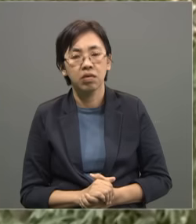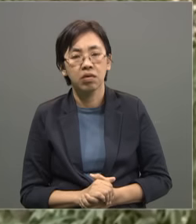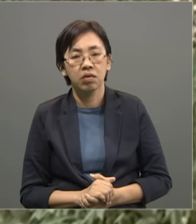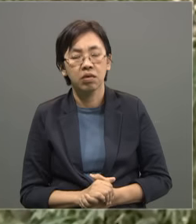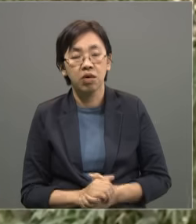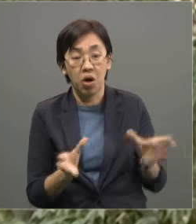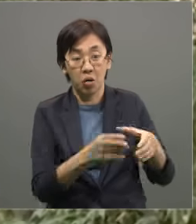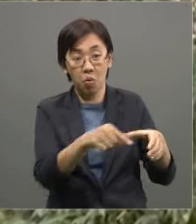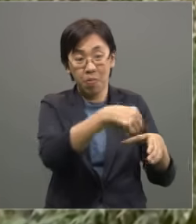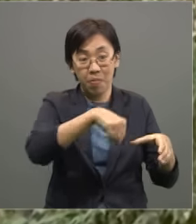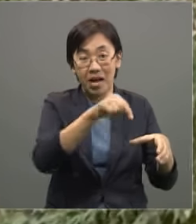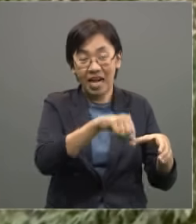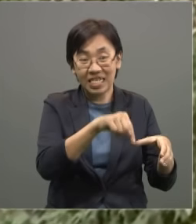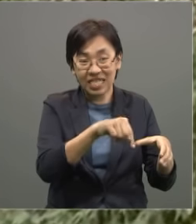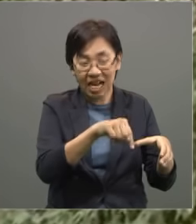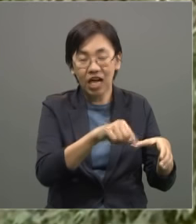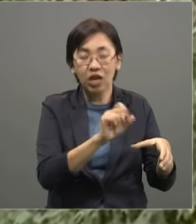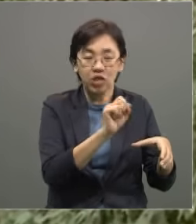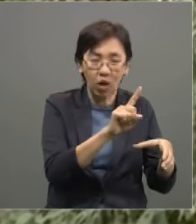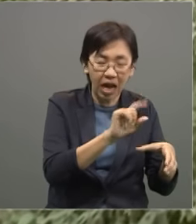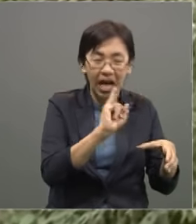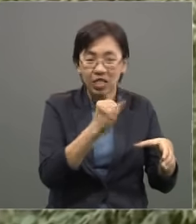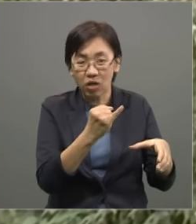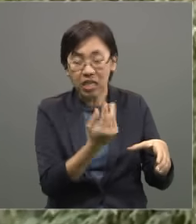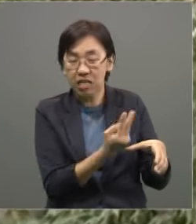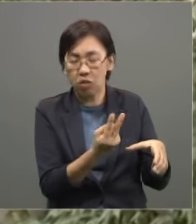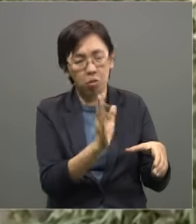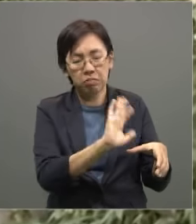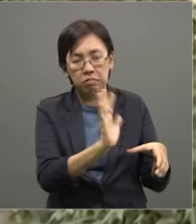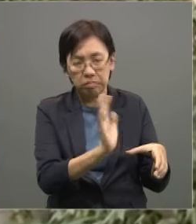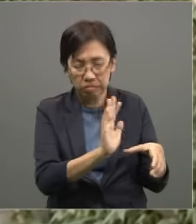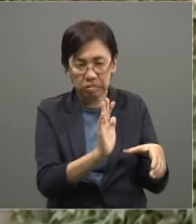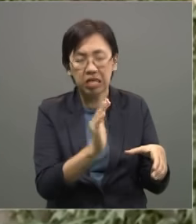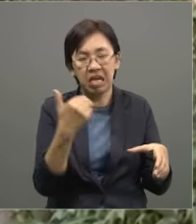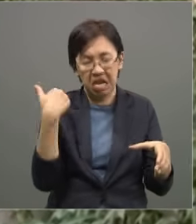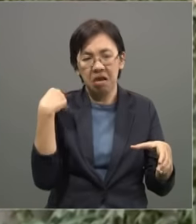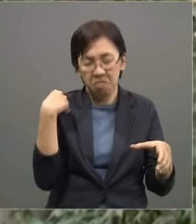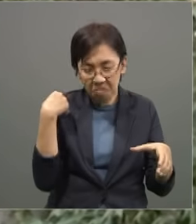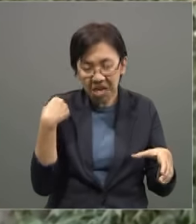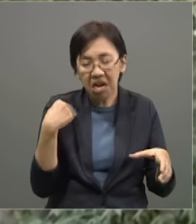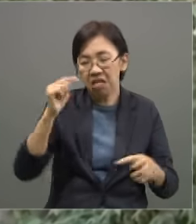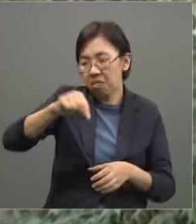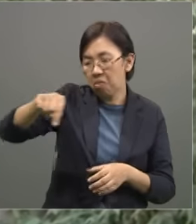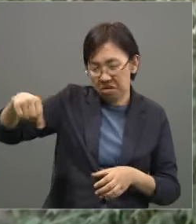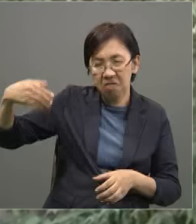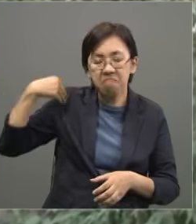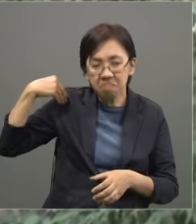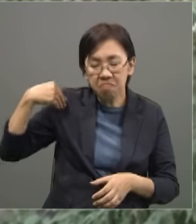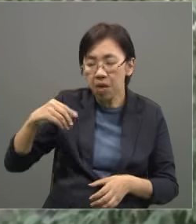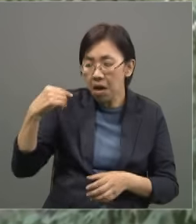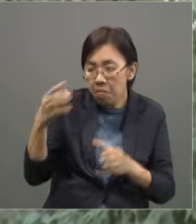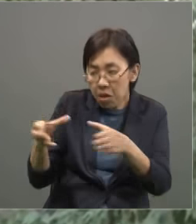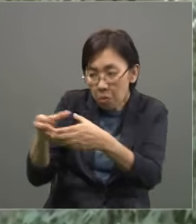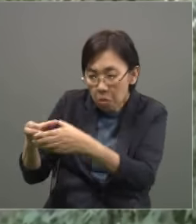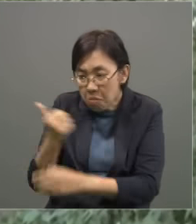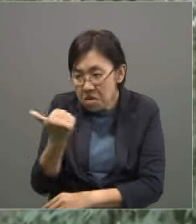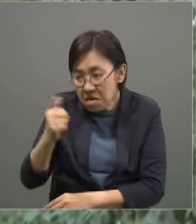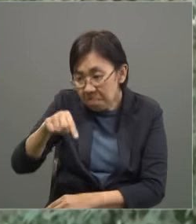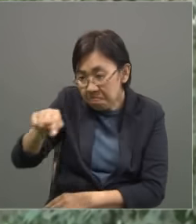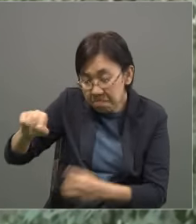ของกลุ่มนายสศาลานายจอจานอะไรที่เป็นข่าวไปกำลังตรวจสอบนักร้องทั้งหมดเลยว่ามีคนอื่นมีพฤติกรรมแบบนี้ด้วยหรือเปล่